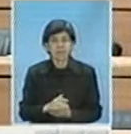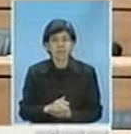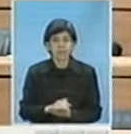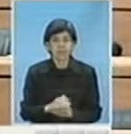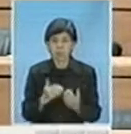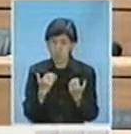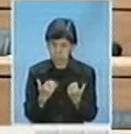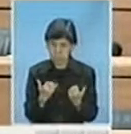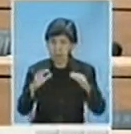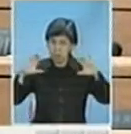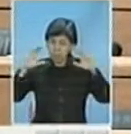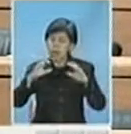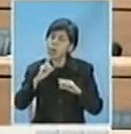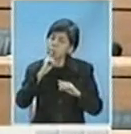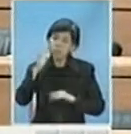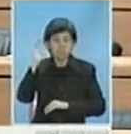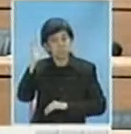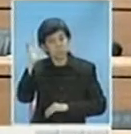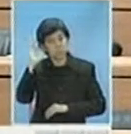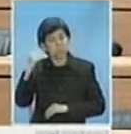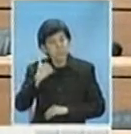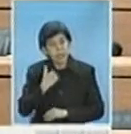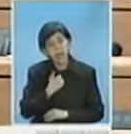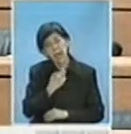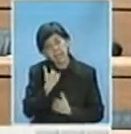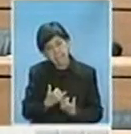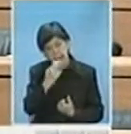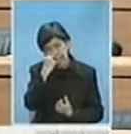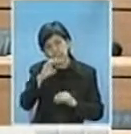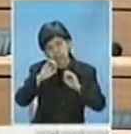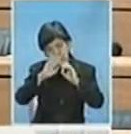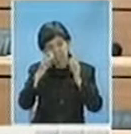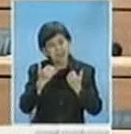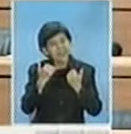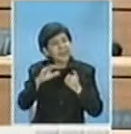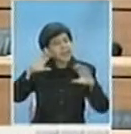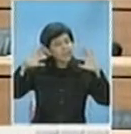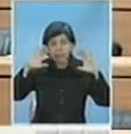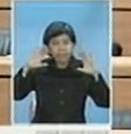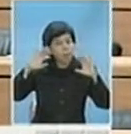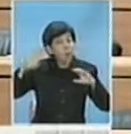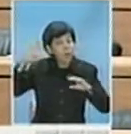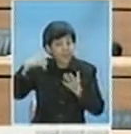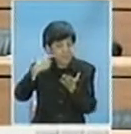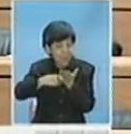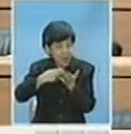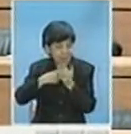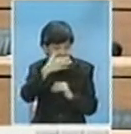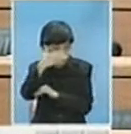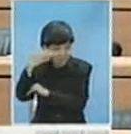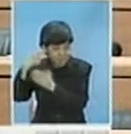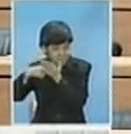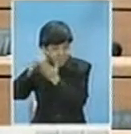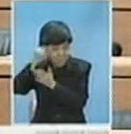วันนี้รัฐบาลจะพูดอย่างไรก็ตามแต่สิ่งที่เกิดขึ้นชัดเจนที่สุดก็คือว่าวันนี้ไม่มีบริษัทประกันภัยต่างชาติบริษัท